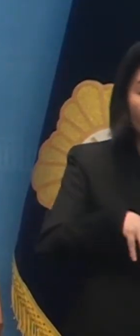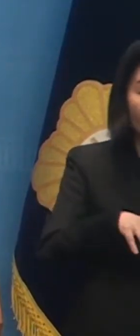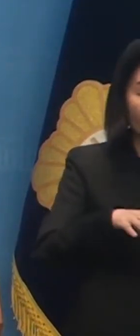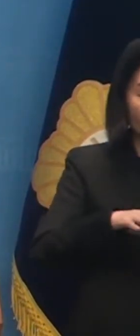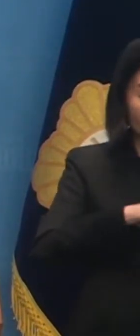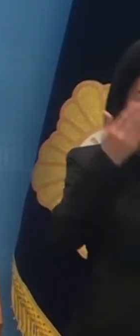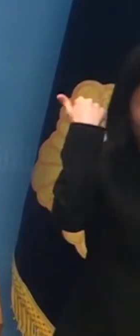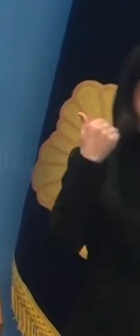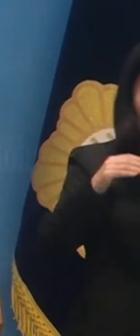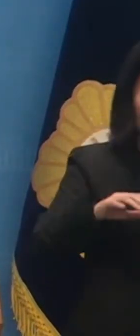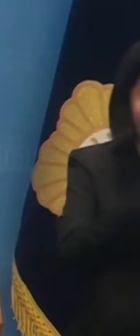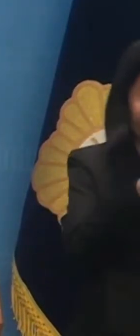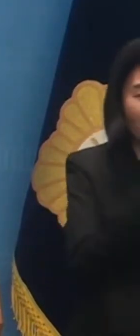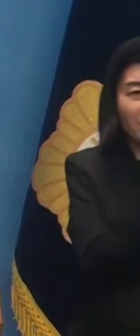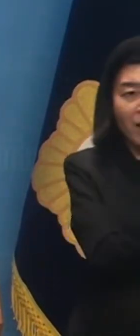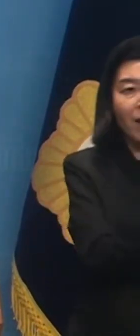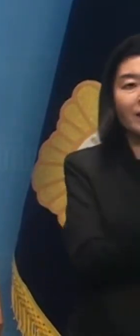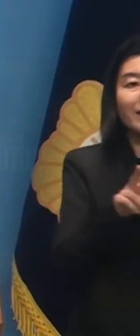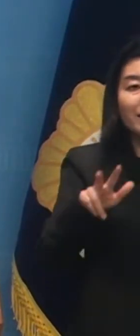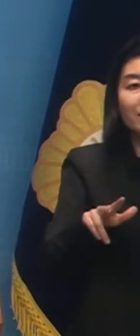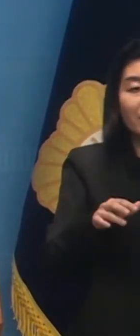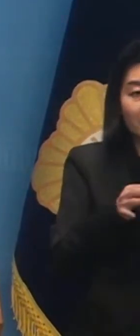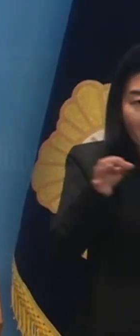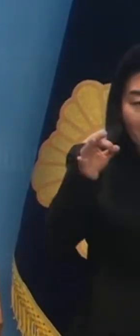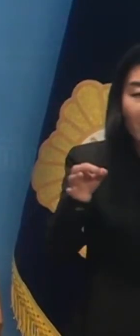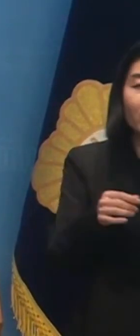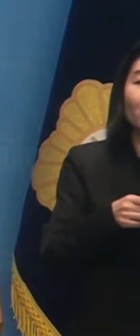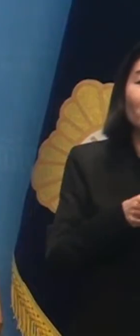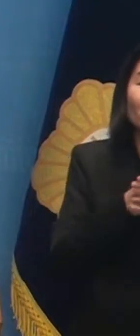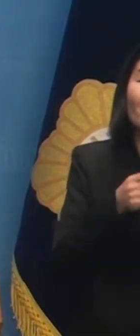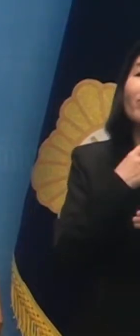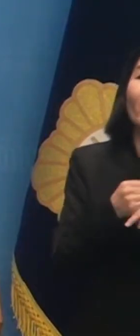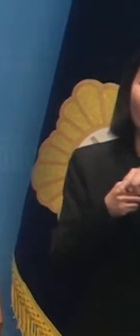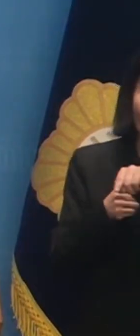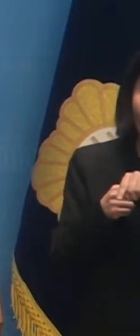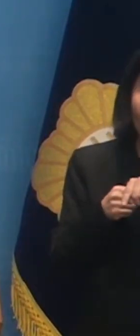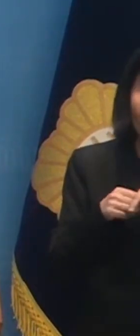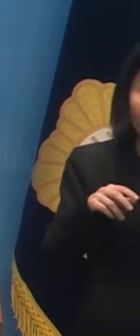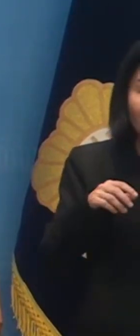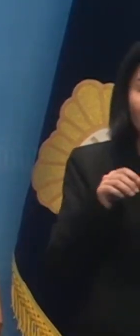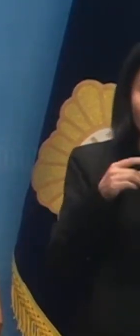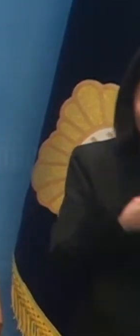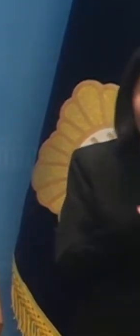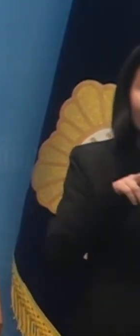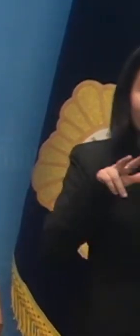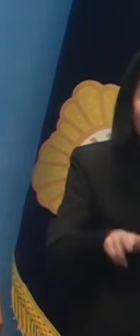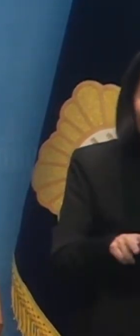수차례 추진했던 일이기도 합니다. 그러니 당장 준비합시다.